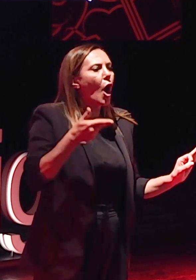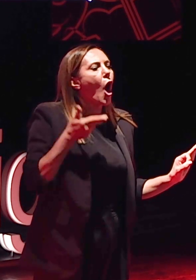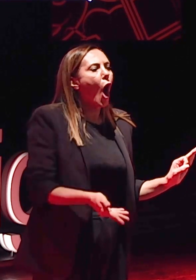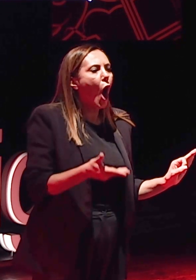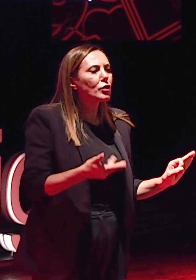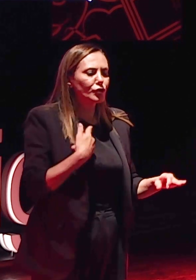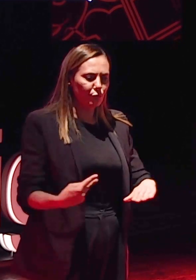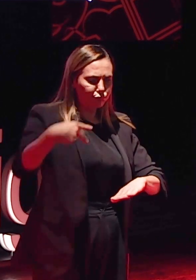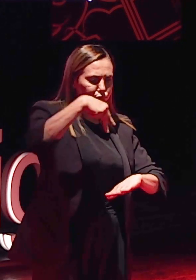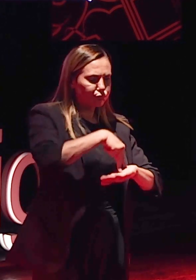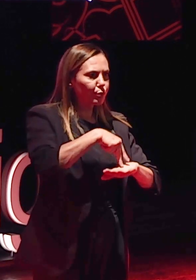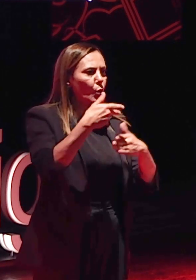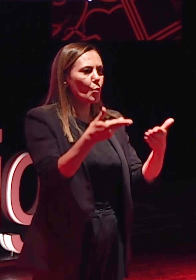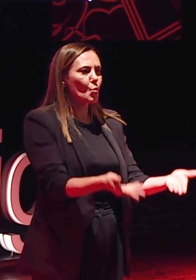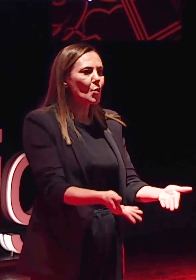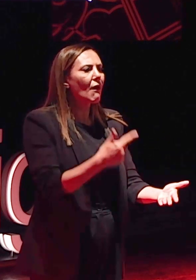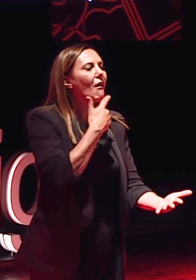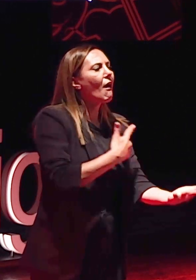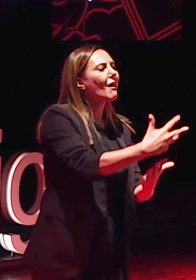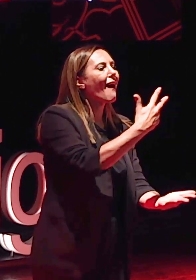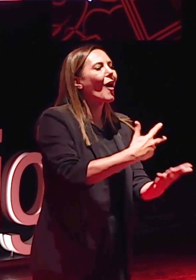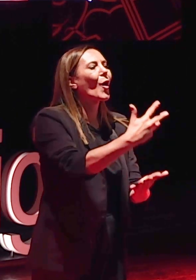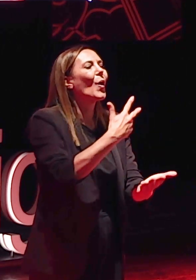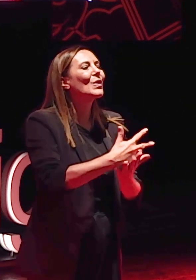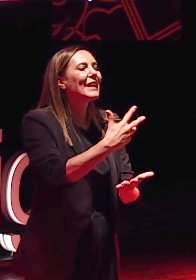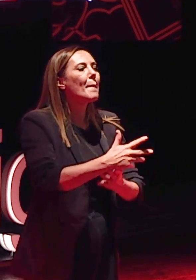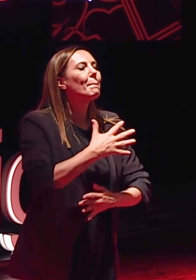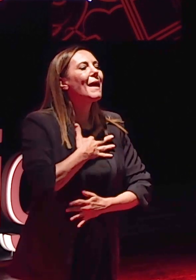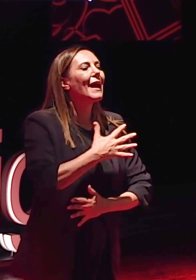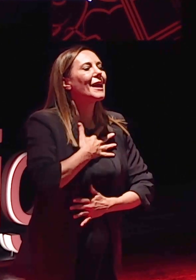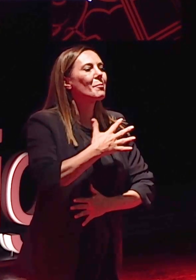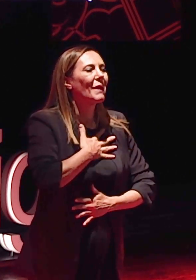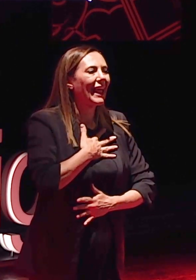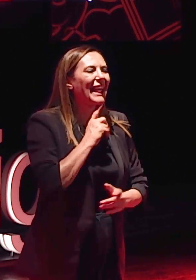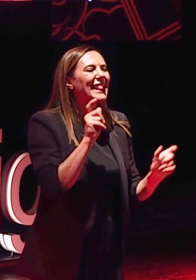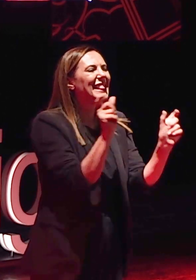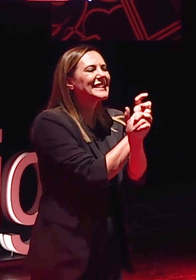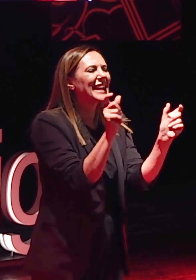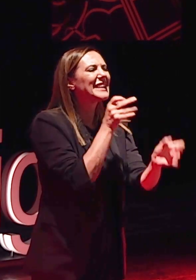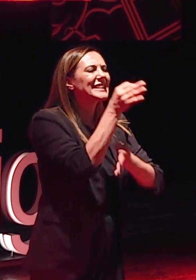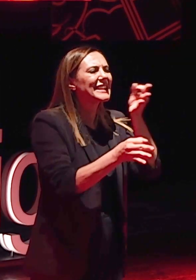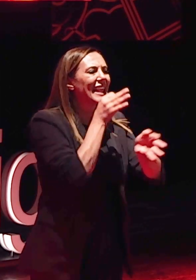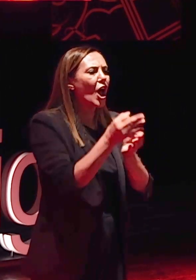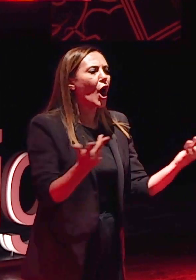essere qui a raccontarvi quello che è per me essere dislessica